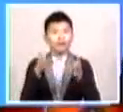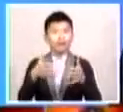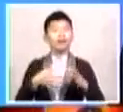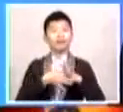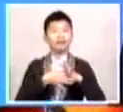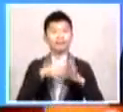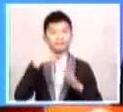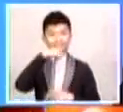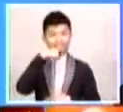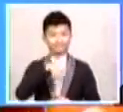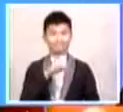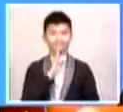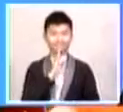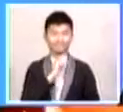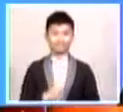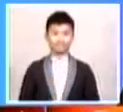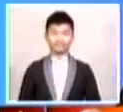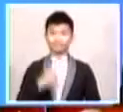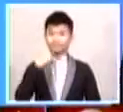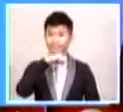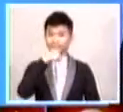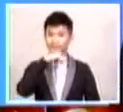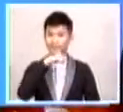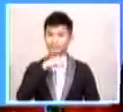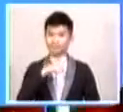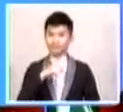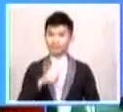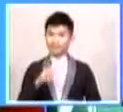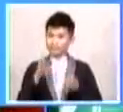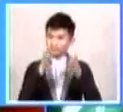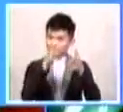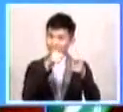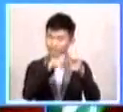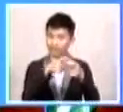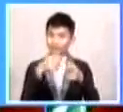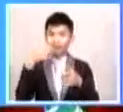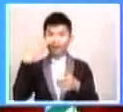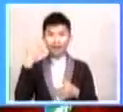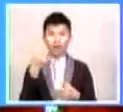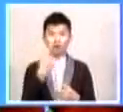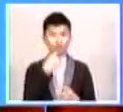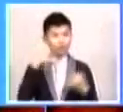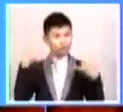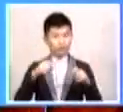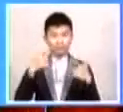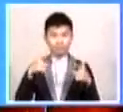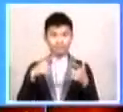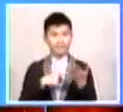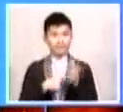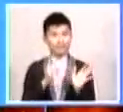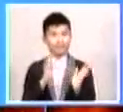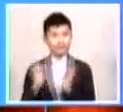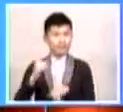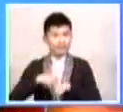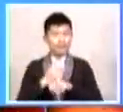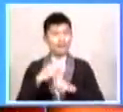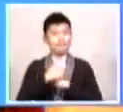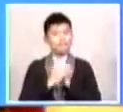湾，台湾正在走向超越蓝绿、超越族群，展现理性、包